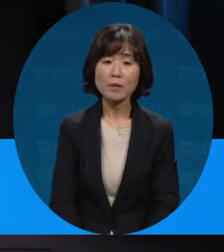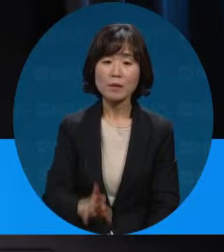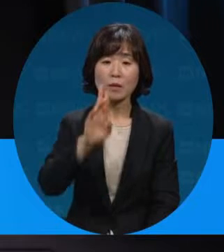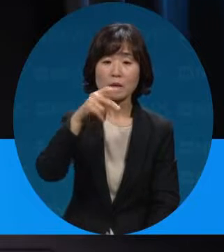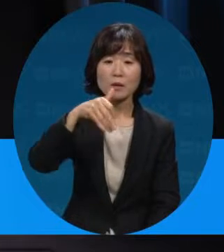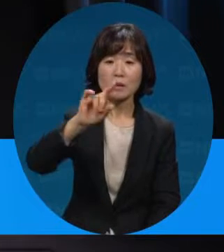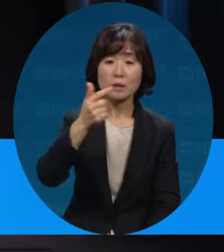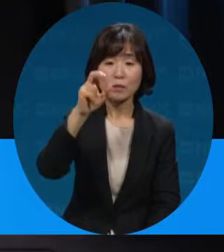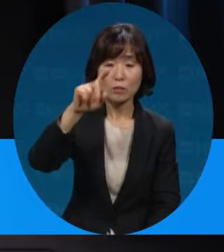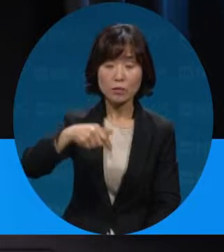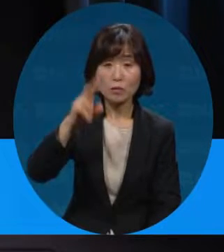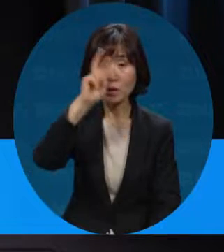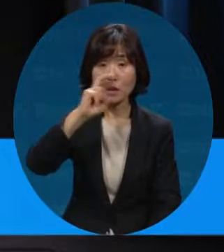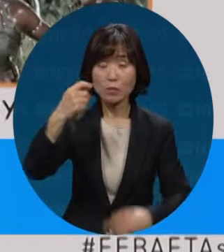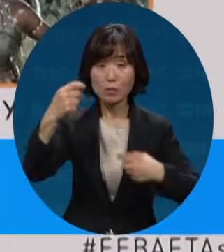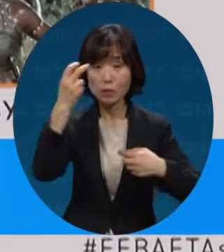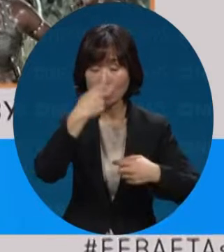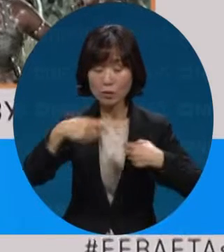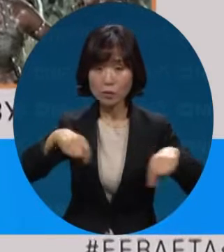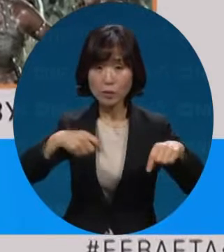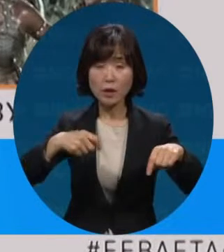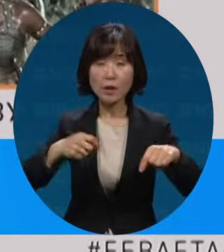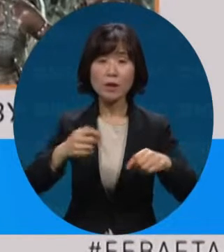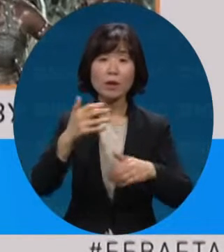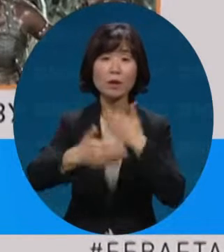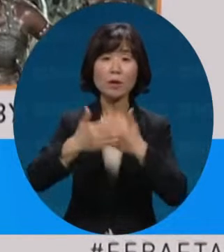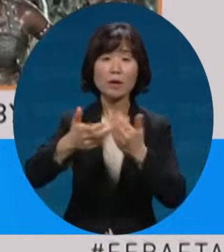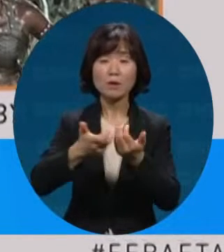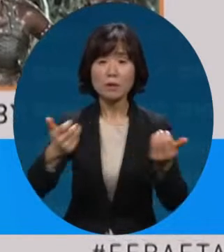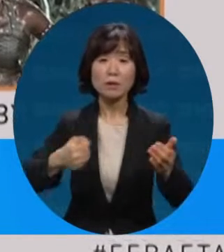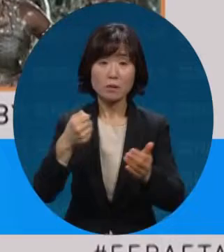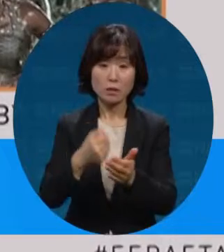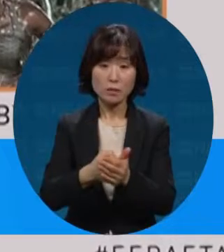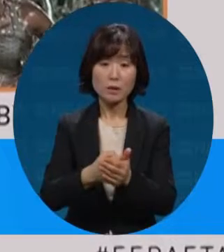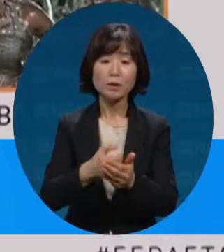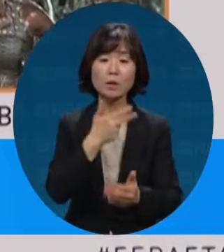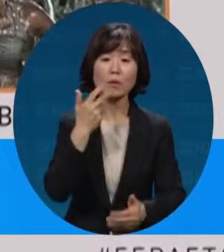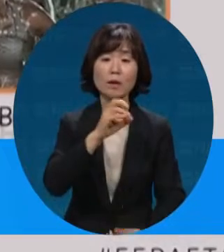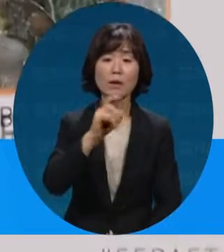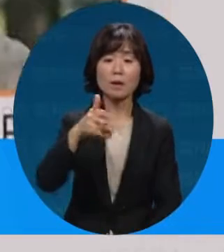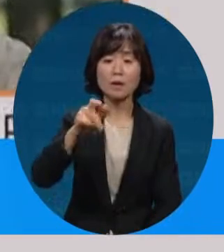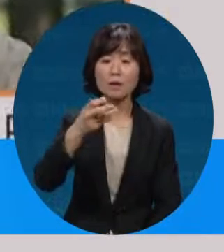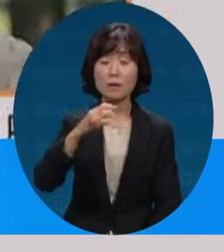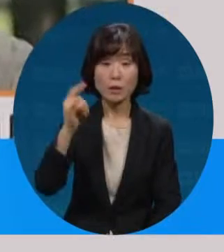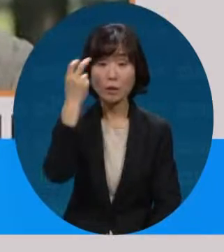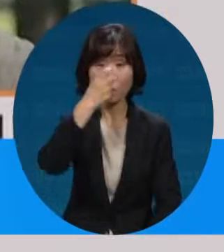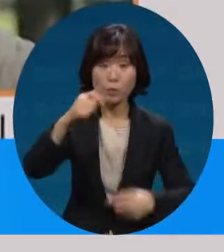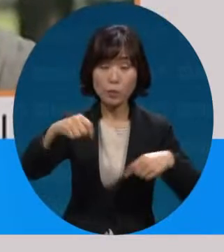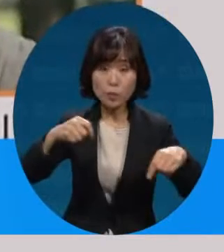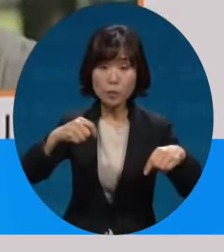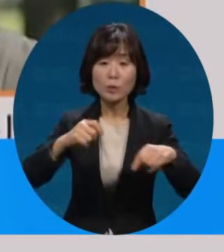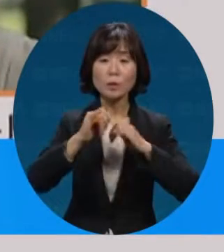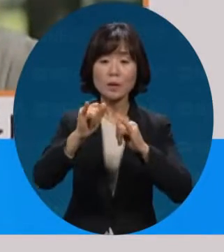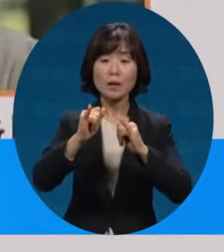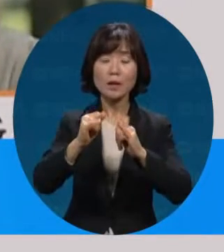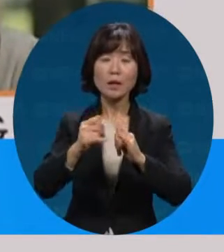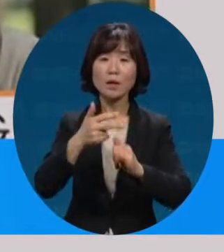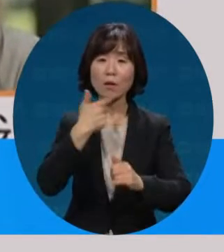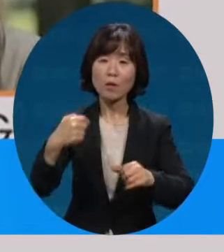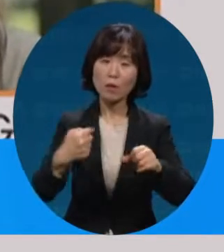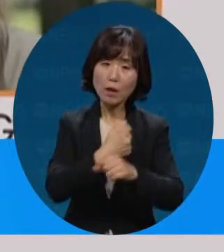이찬욱 감독의 영화 헤어질 결심이 영국 아카데미상에서 감독상과 외국어 영화상 두 개 부문 최종 후보에